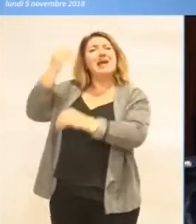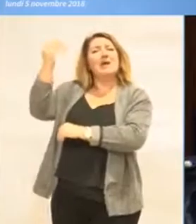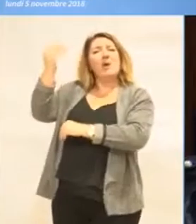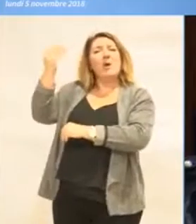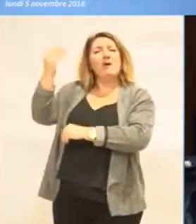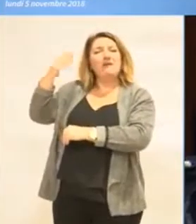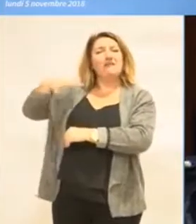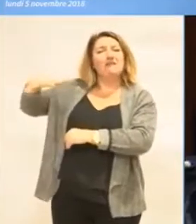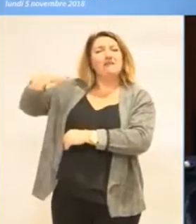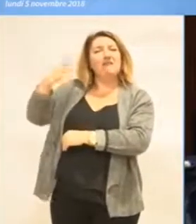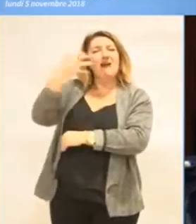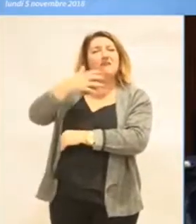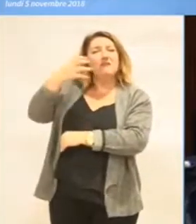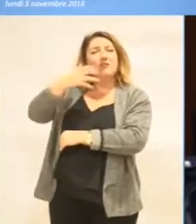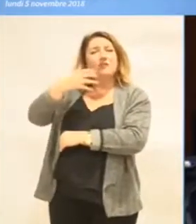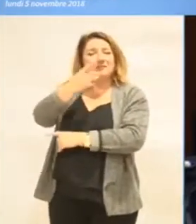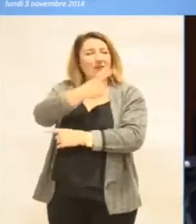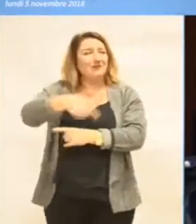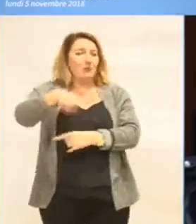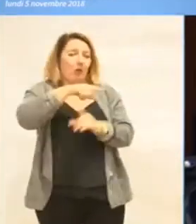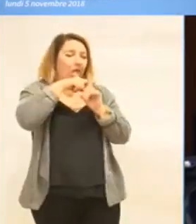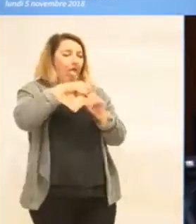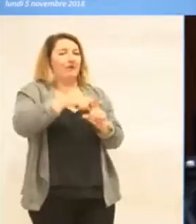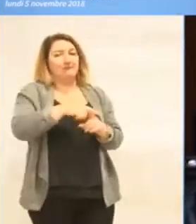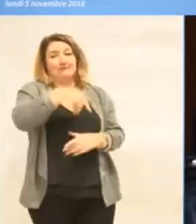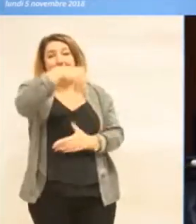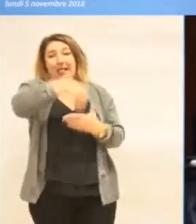intérieur. Il est essentiel d'agir pour